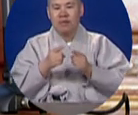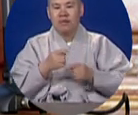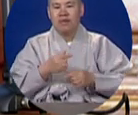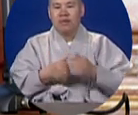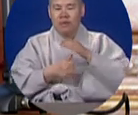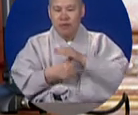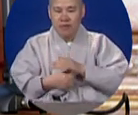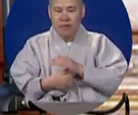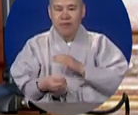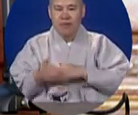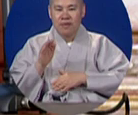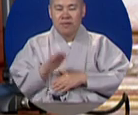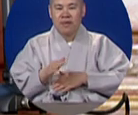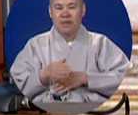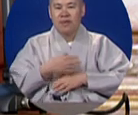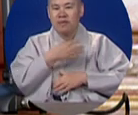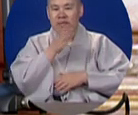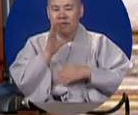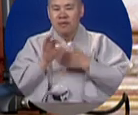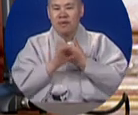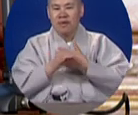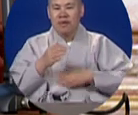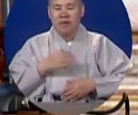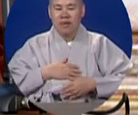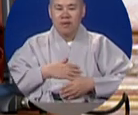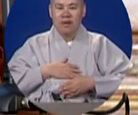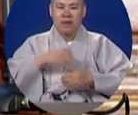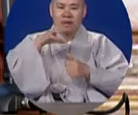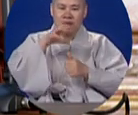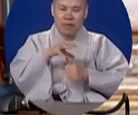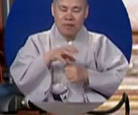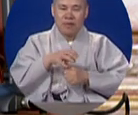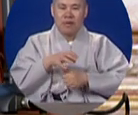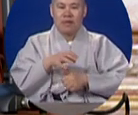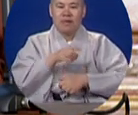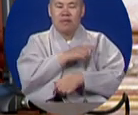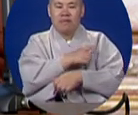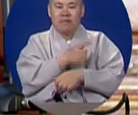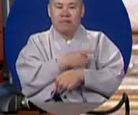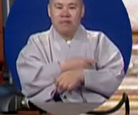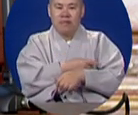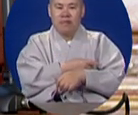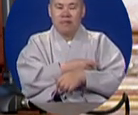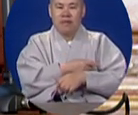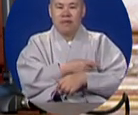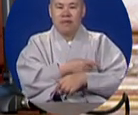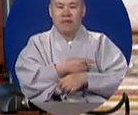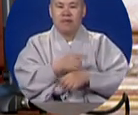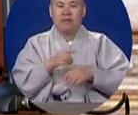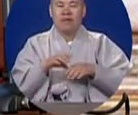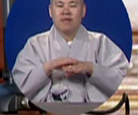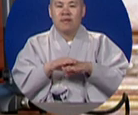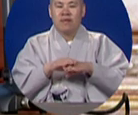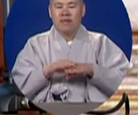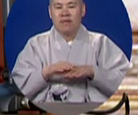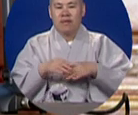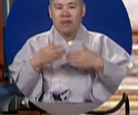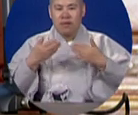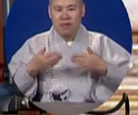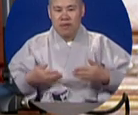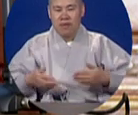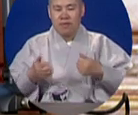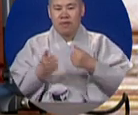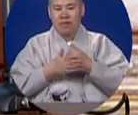이제 나이가 들면 자기를 통제하는 그 긴장감이 서서히 풀어져서